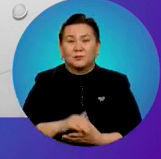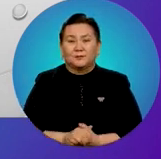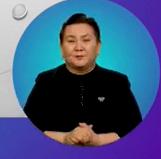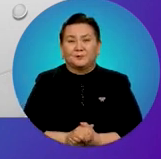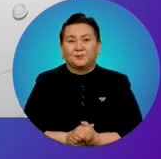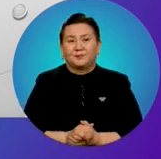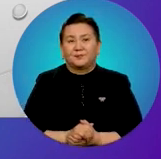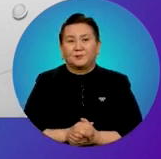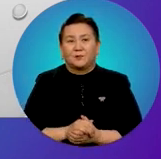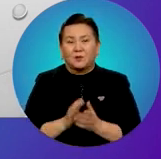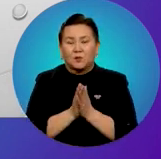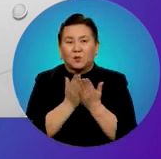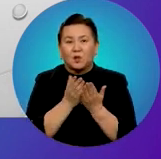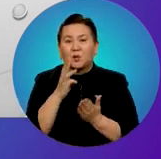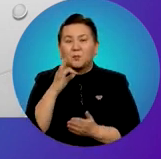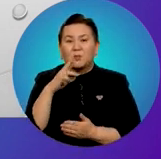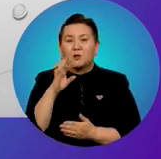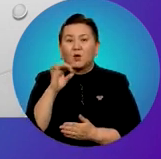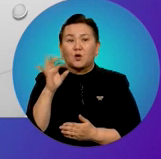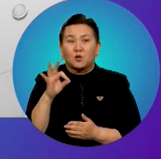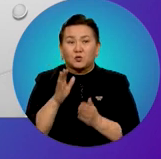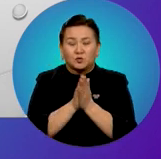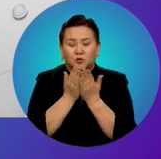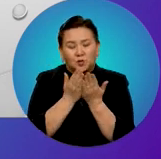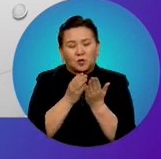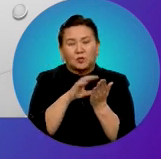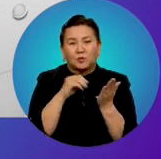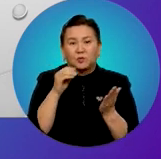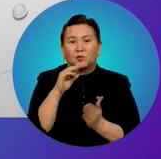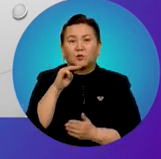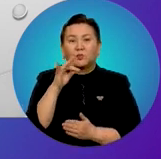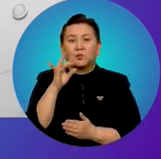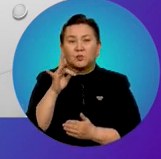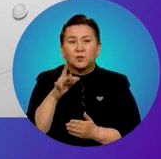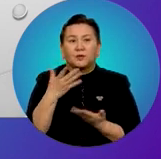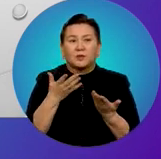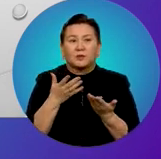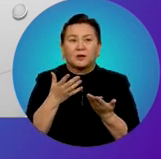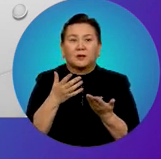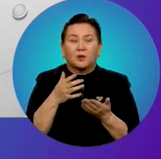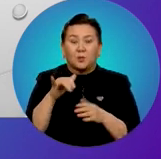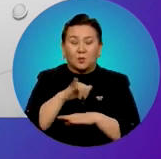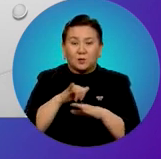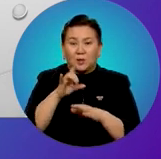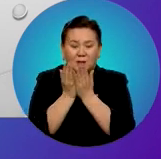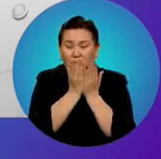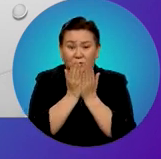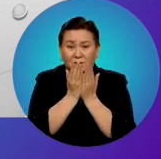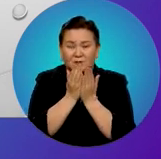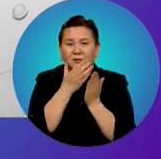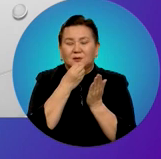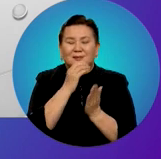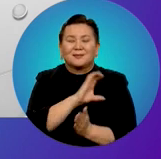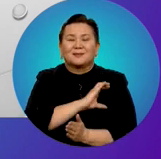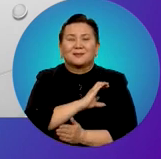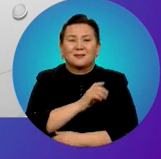энэ бичигч өөрөө Мендоёгийн зохиол төдийгүй төдвийн ороог усөө мэсэрдийн одоо заназар орманыг уншиж одоо